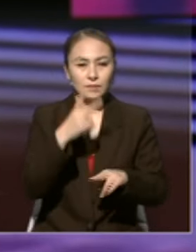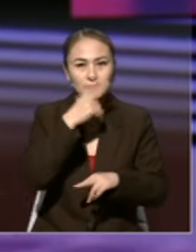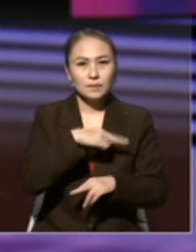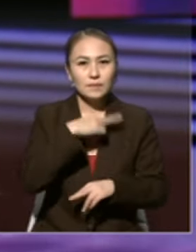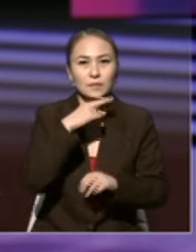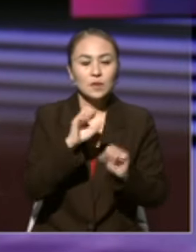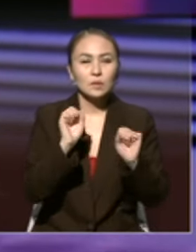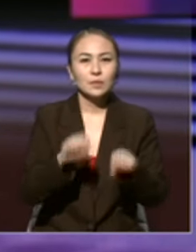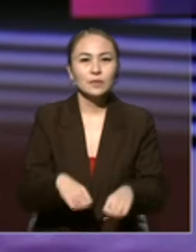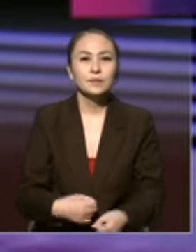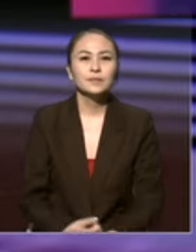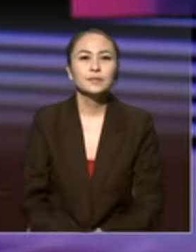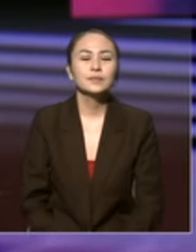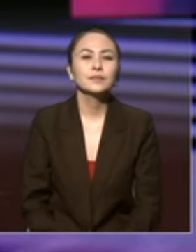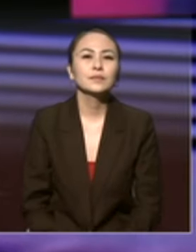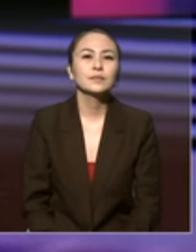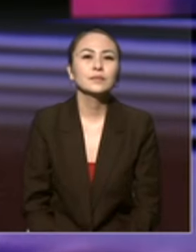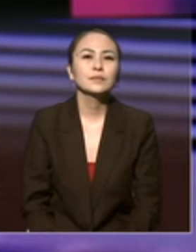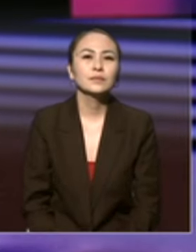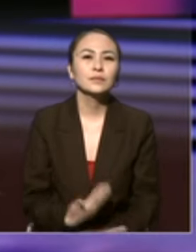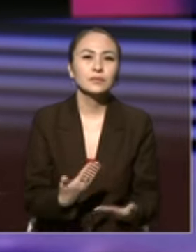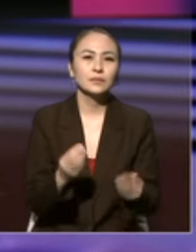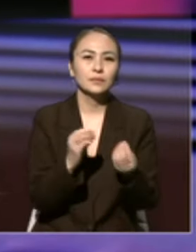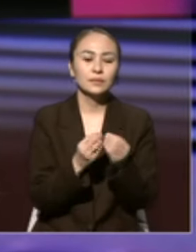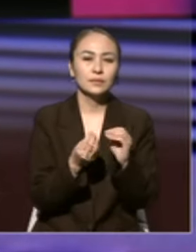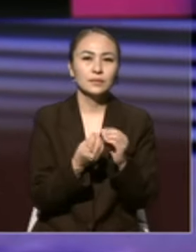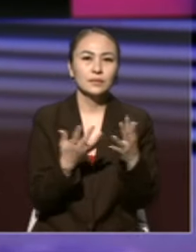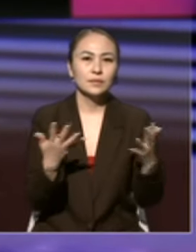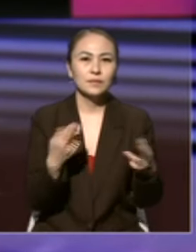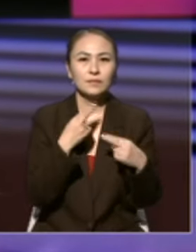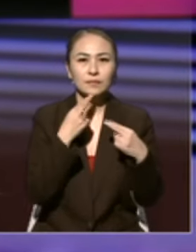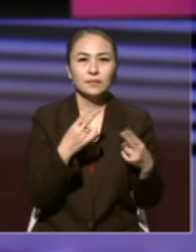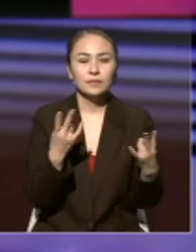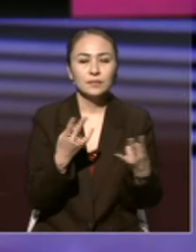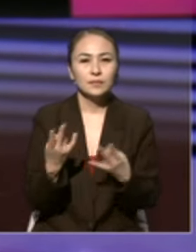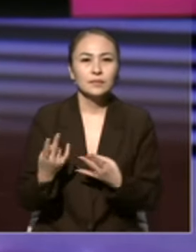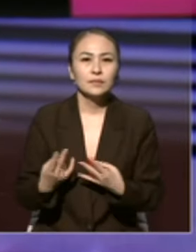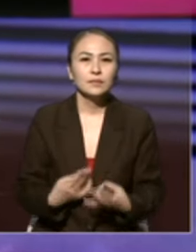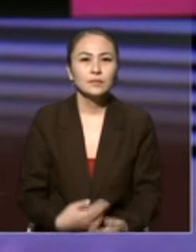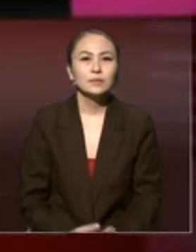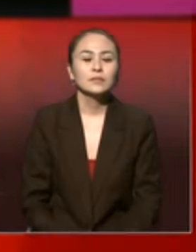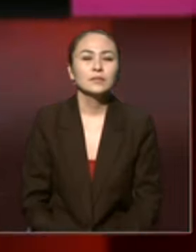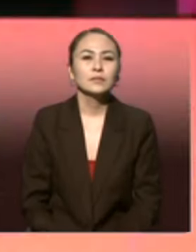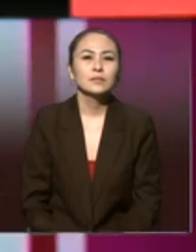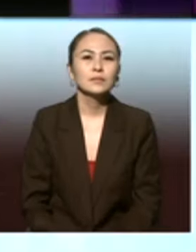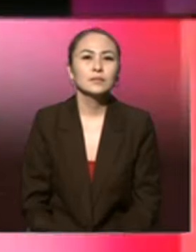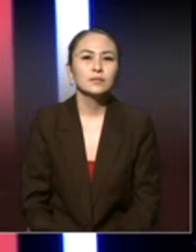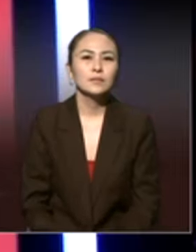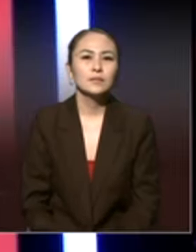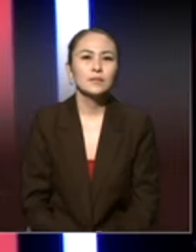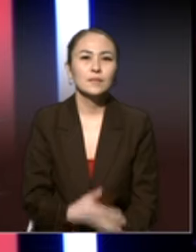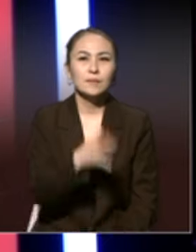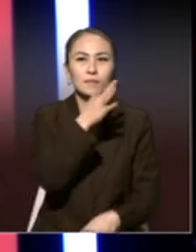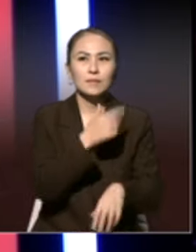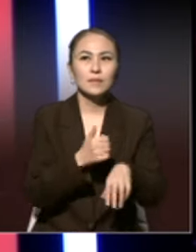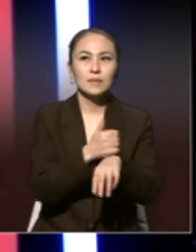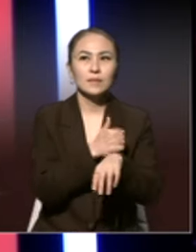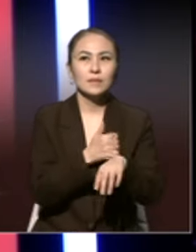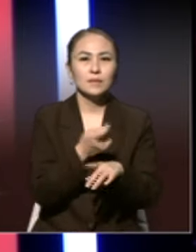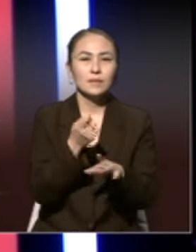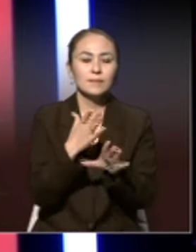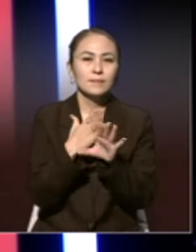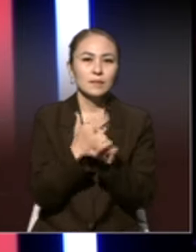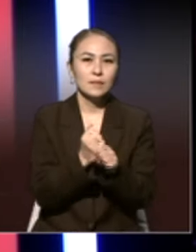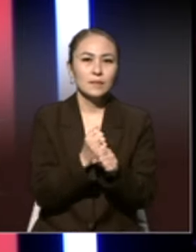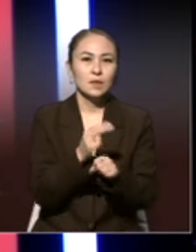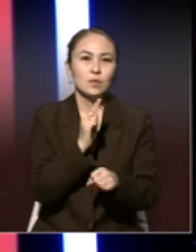байқалады. Сондықтан біз осы нәрселерге көбірек назар аударуымыз керек деп айтқым келеді. Бізде уақыт аз қалды. Қысқадан нұсқада.